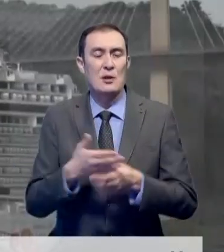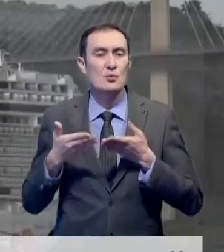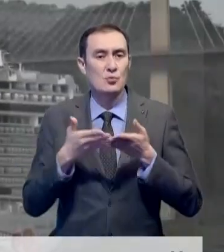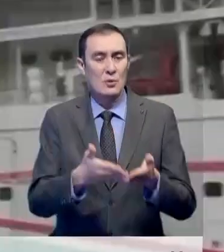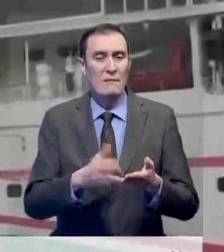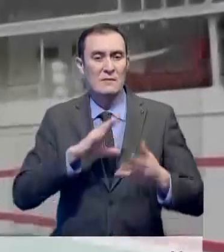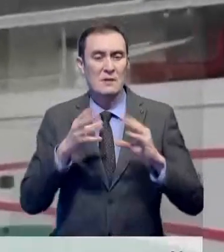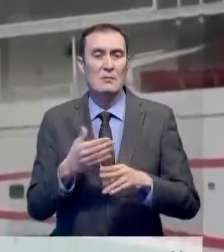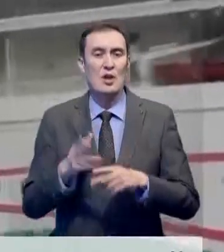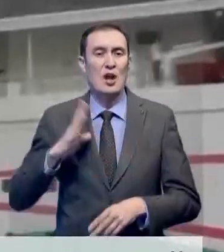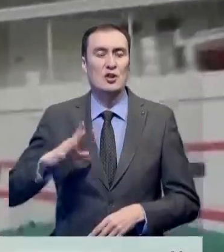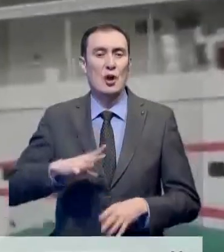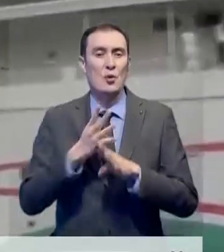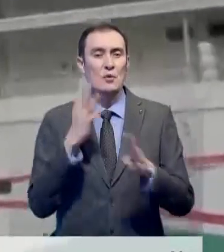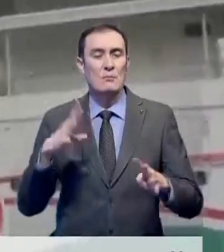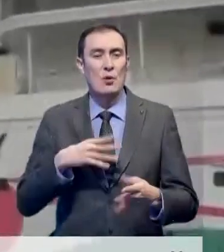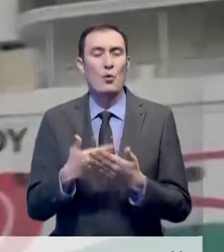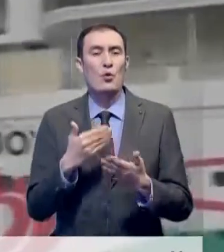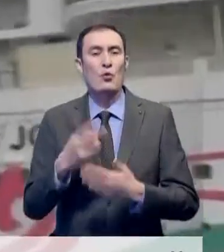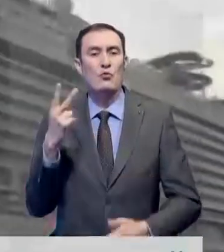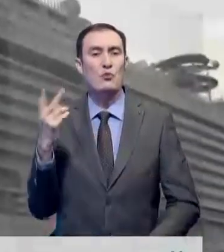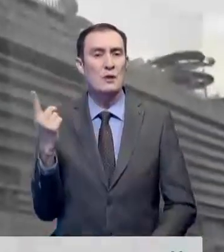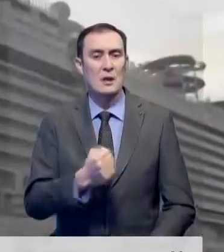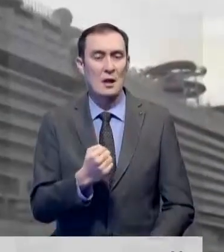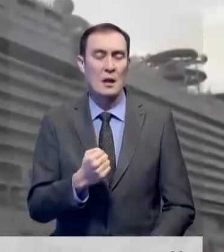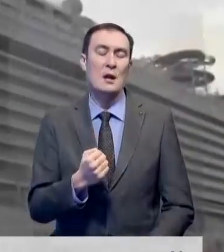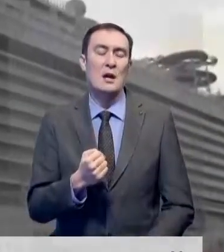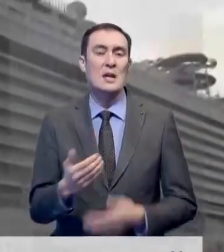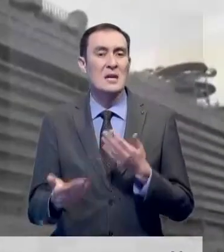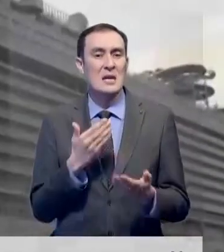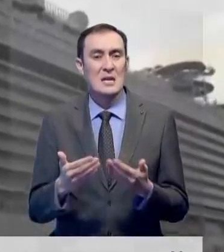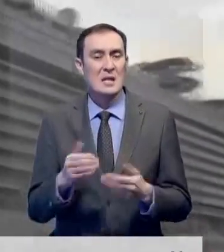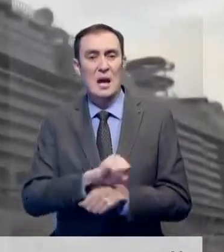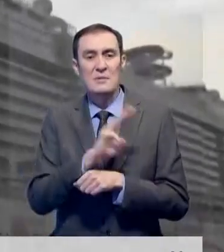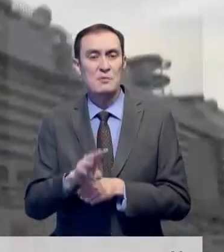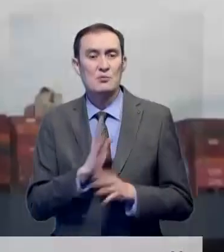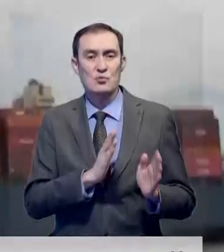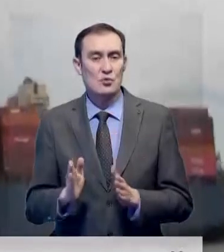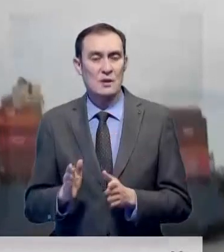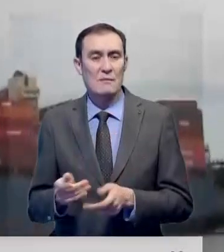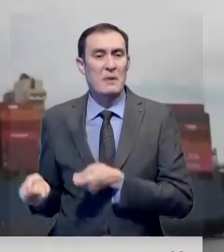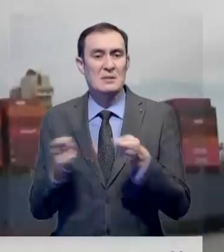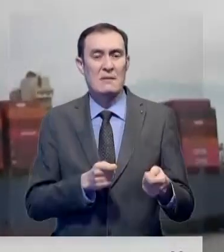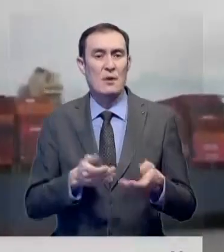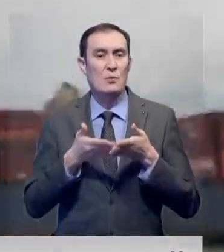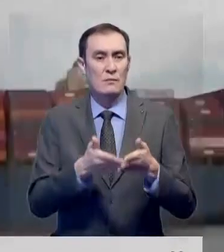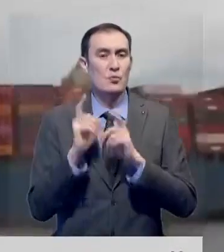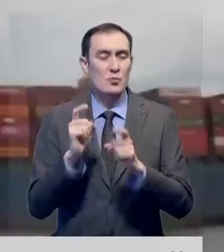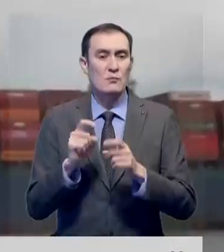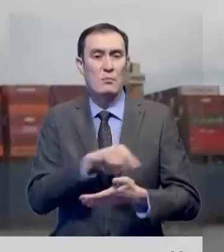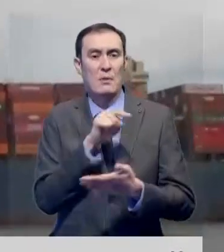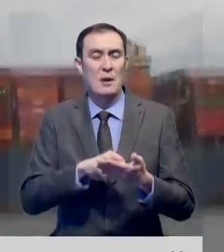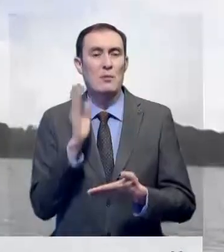судов. В среднем они ожидали своей очереди около 2 недель. Если не обеспечить устойчивость цепочек поставок, то